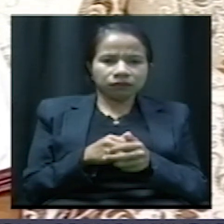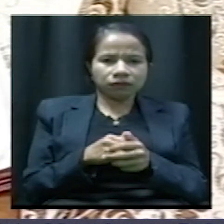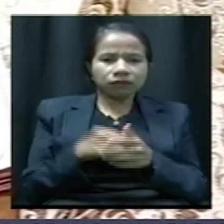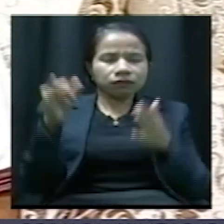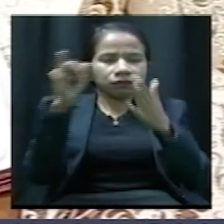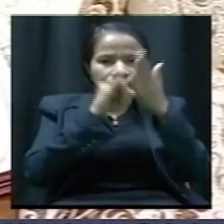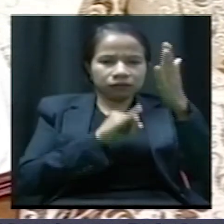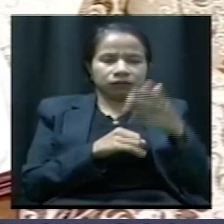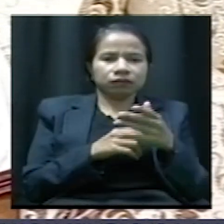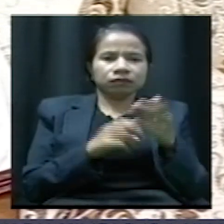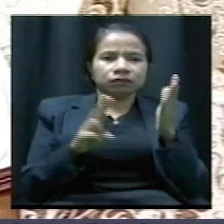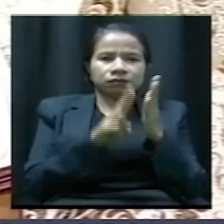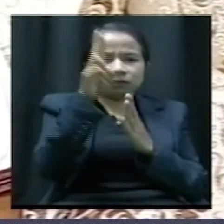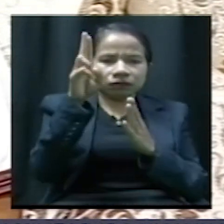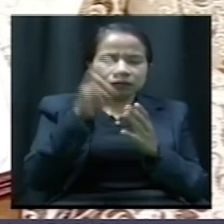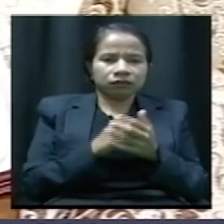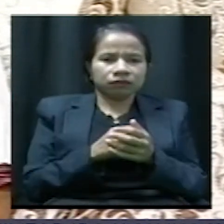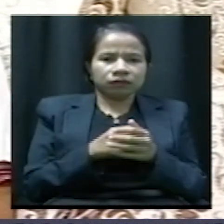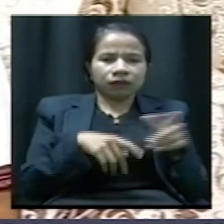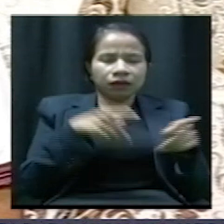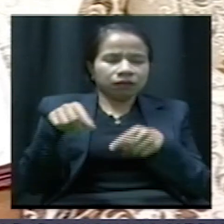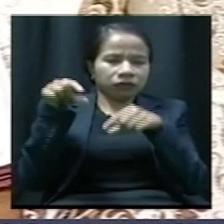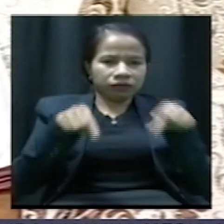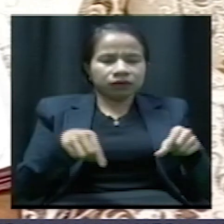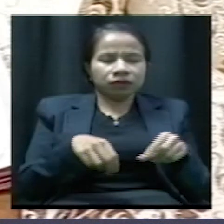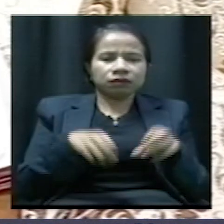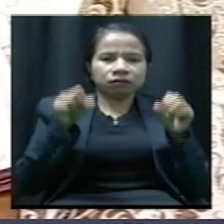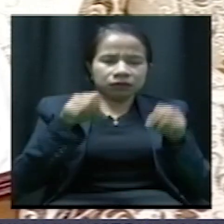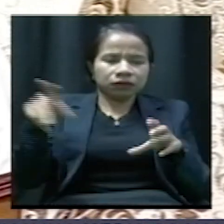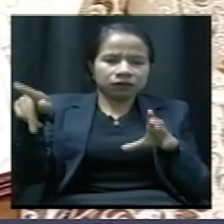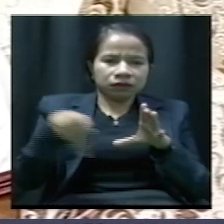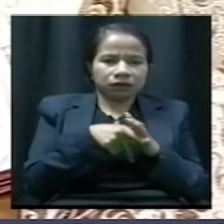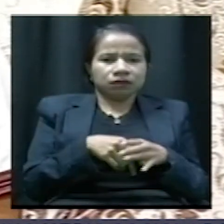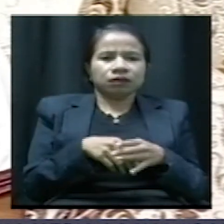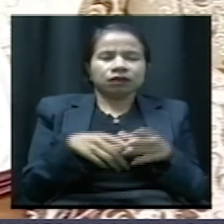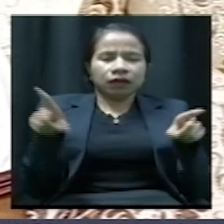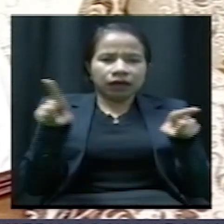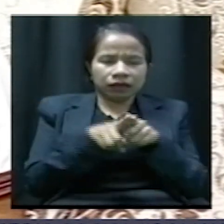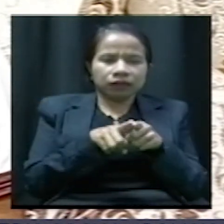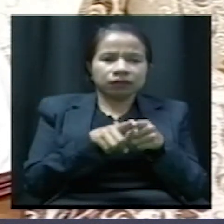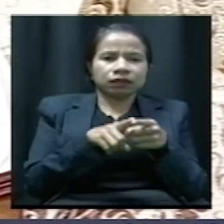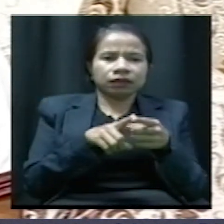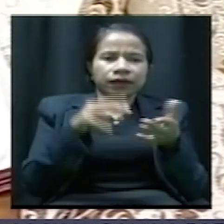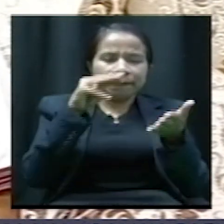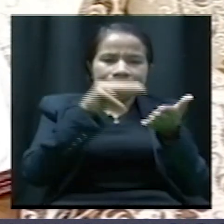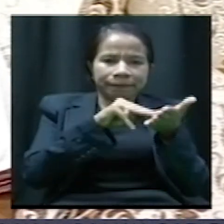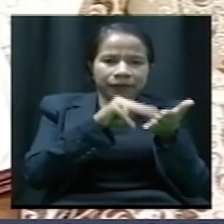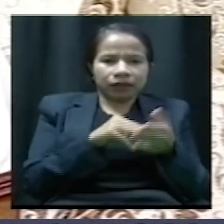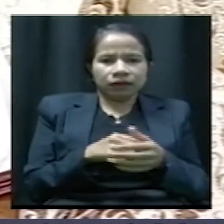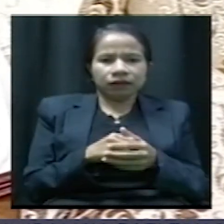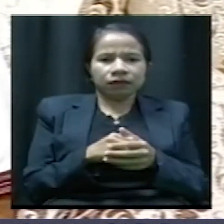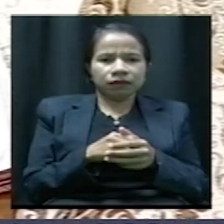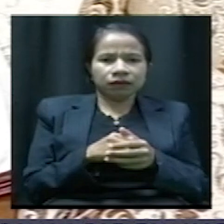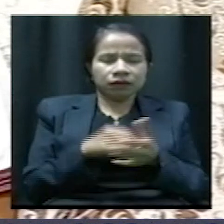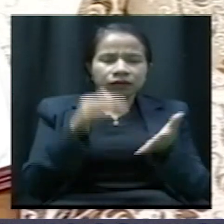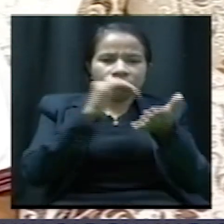ka standard sira ne bema ka bele garante ema deficiência hola parte ne ba onen sai matéria hola parte mo sai matéria